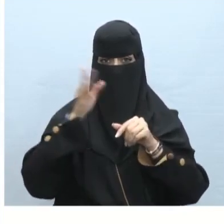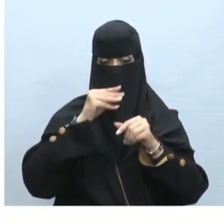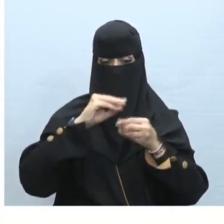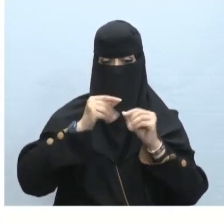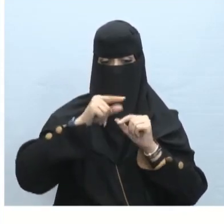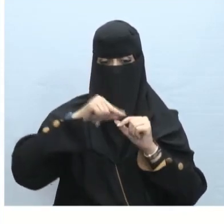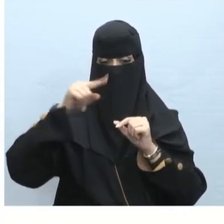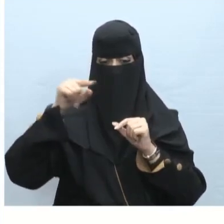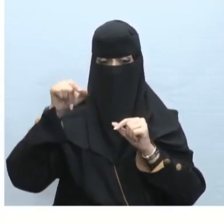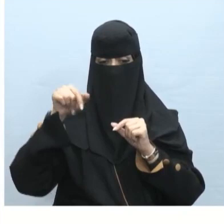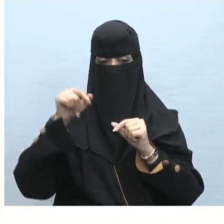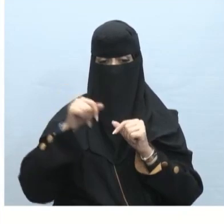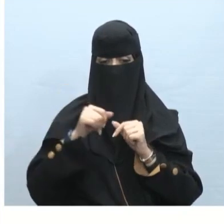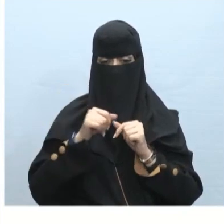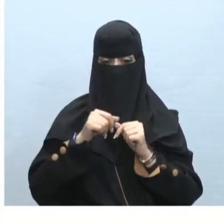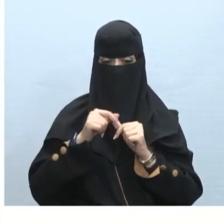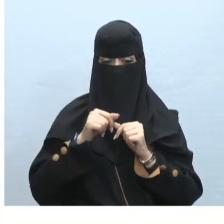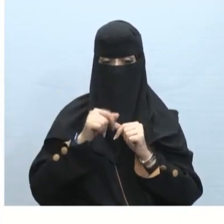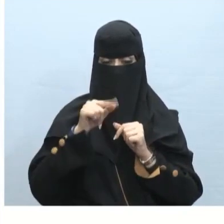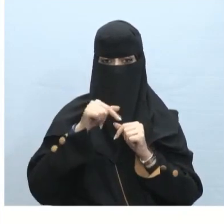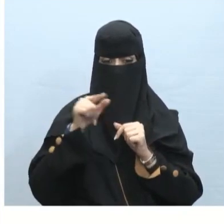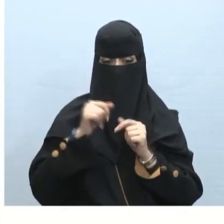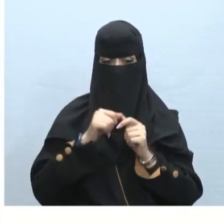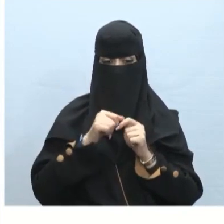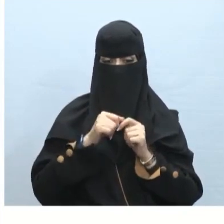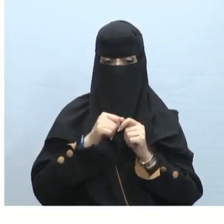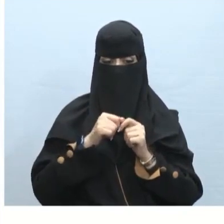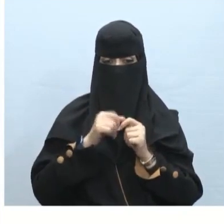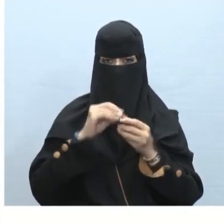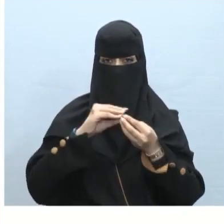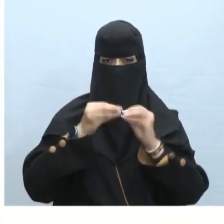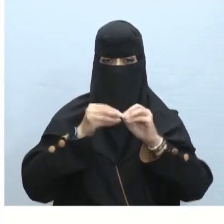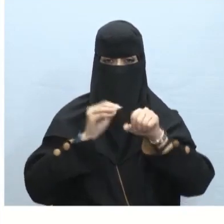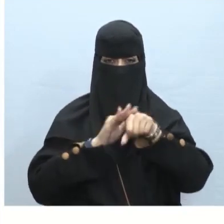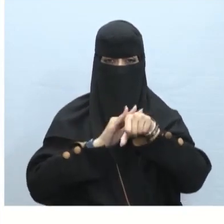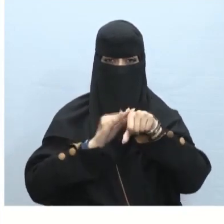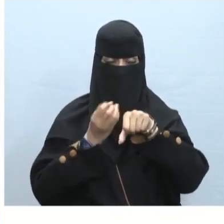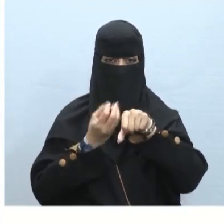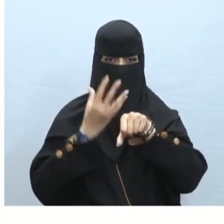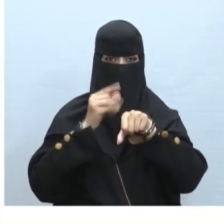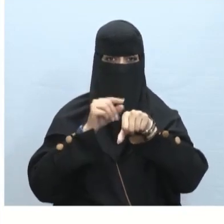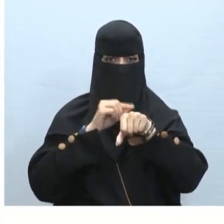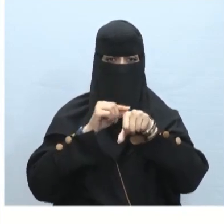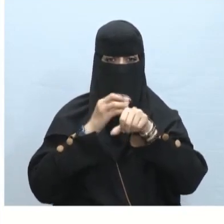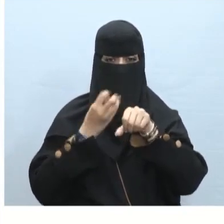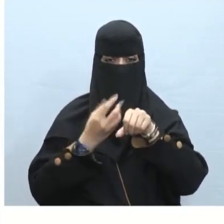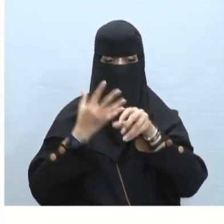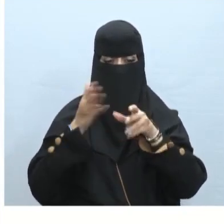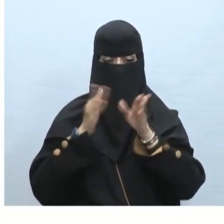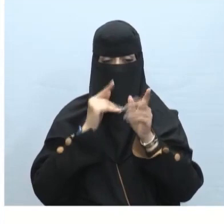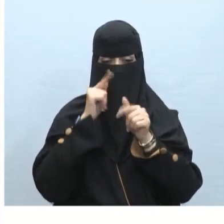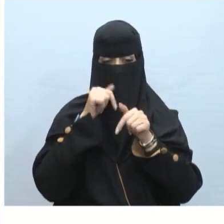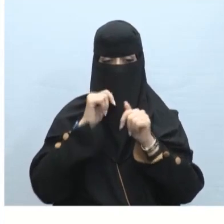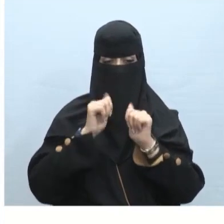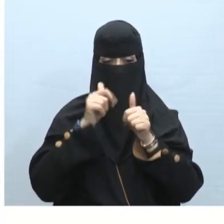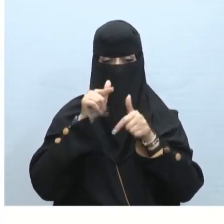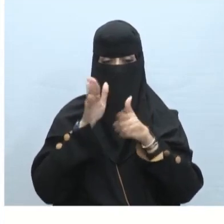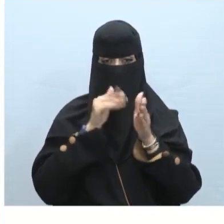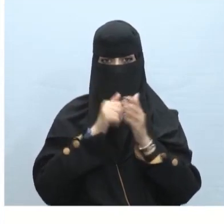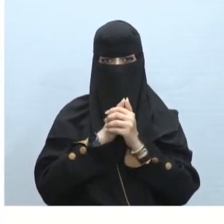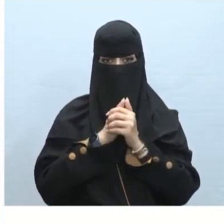باللون البني المتوسط الطاقم الاداري باللون بني الغامق نستطيع